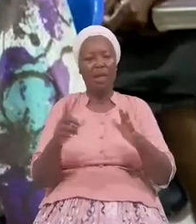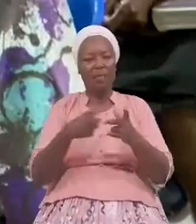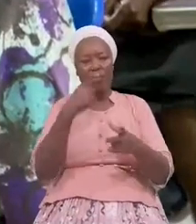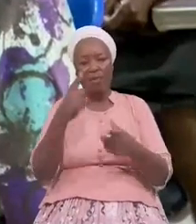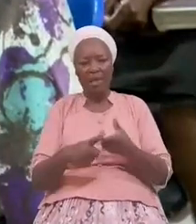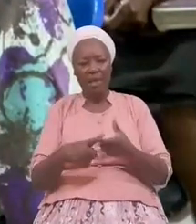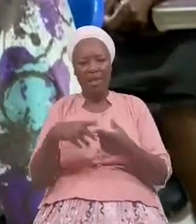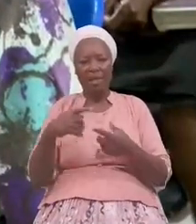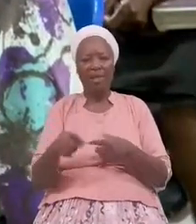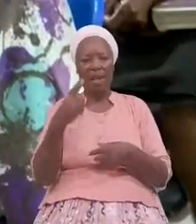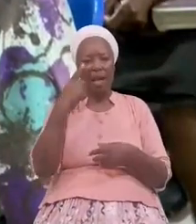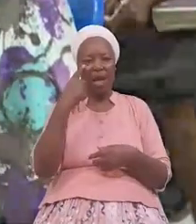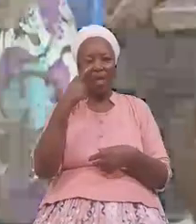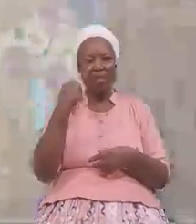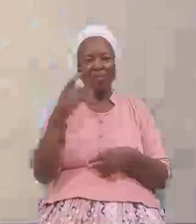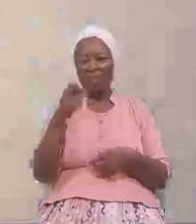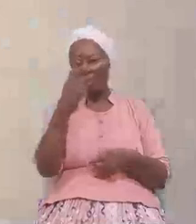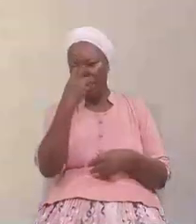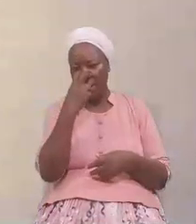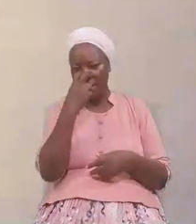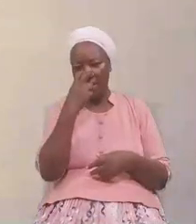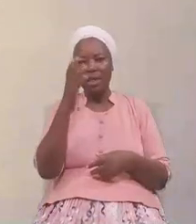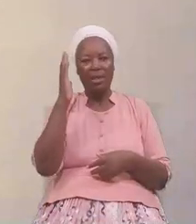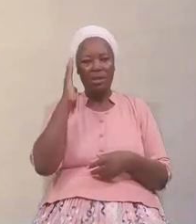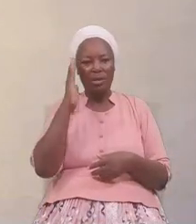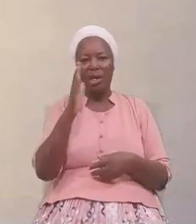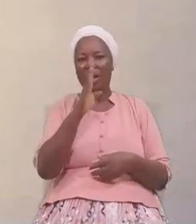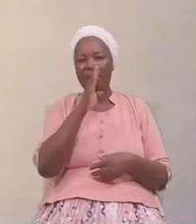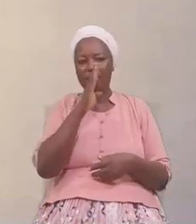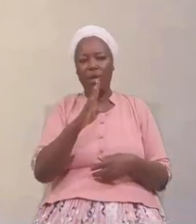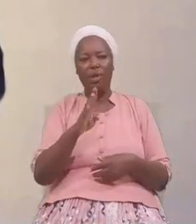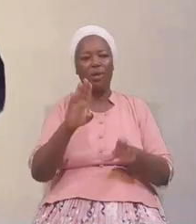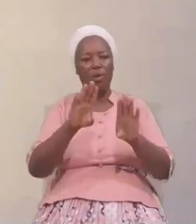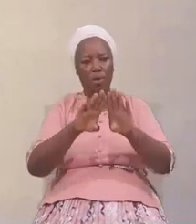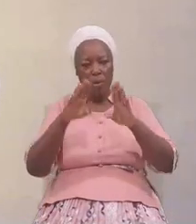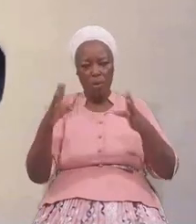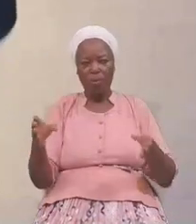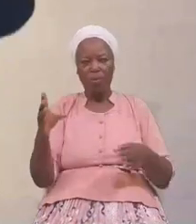Alors s'ouvriront les yeux des aveugles. Et